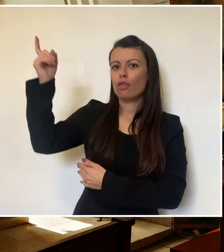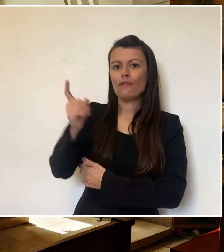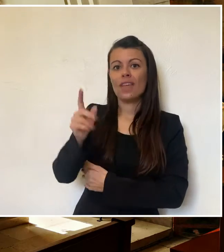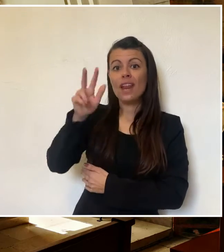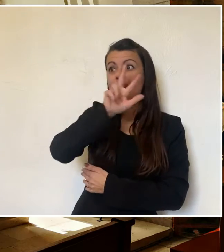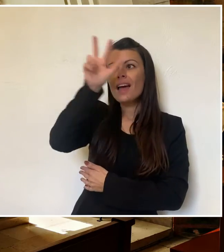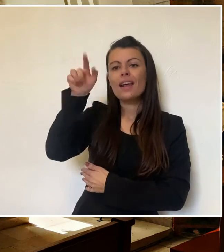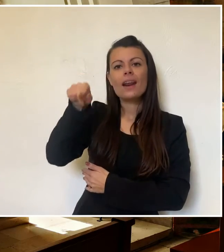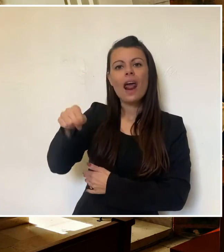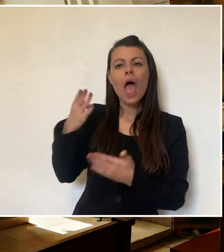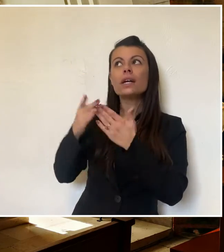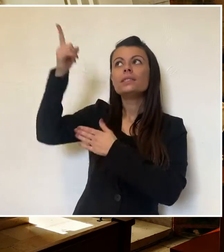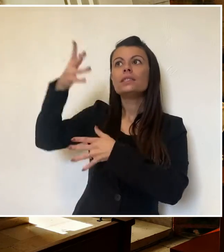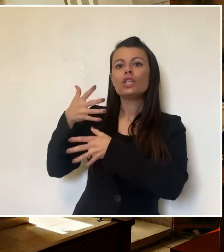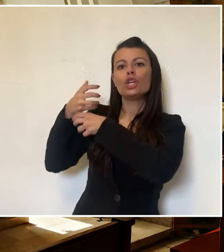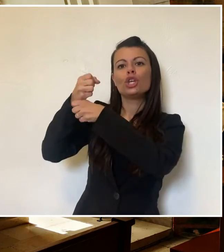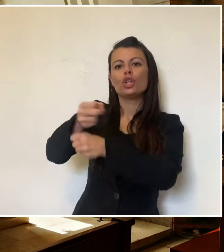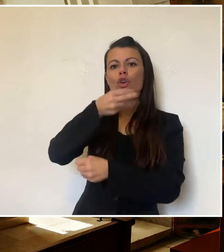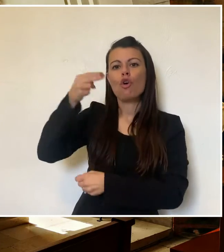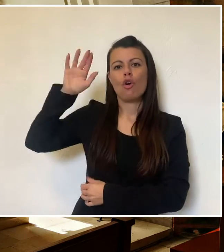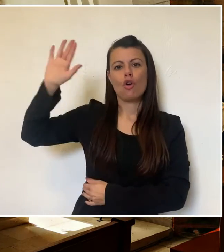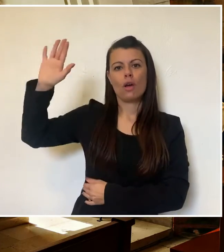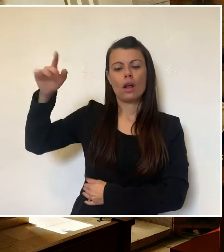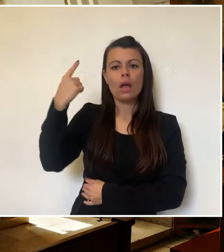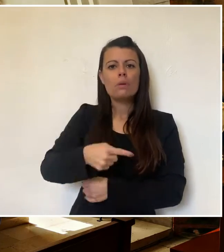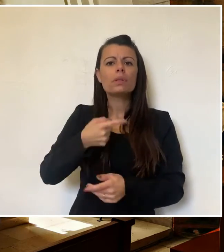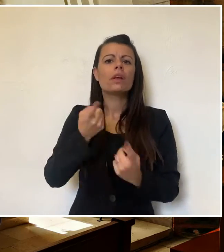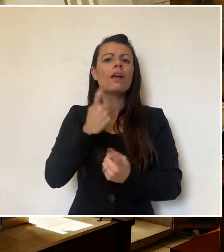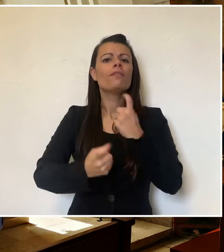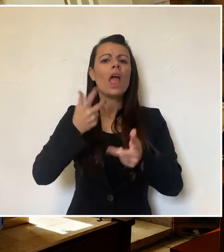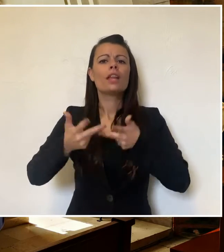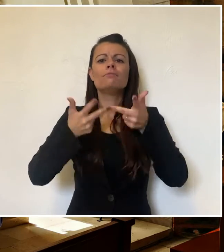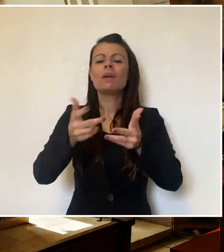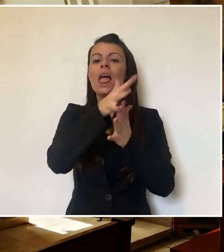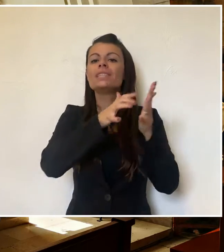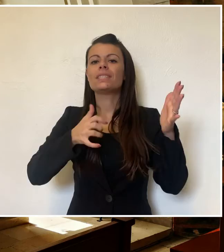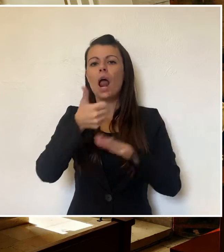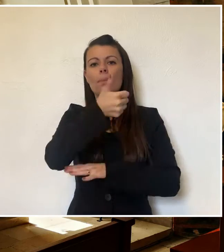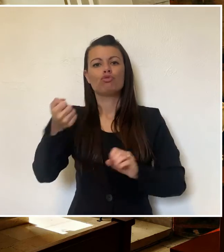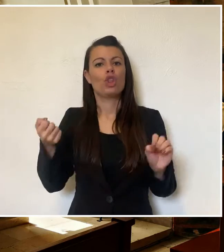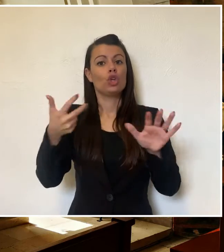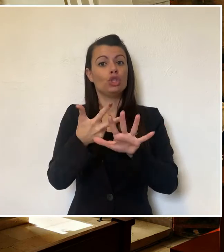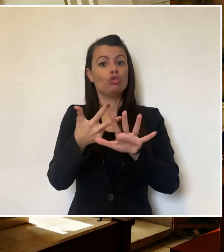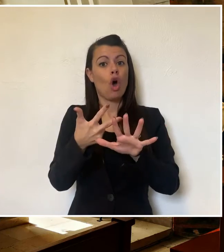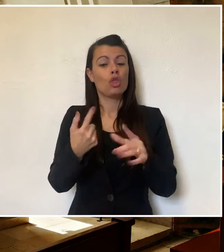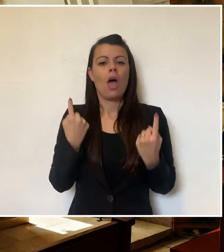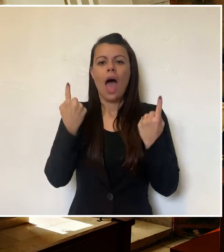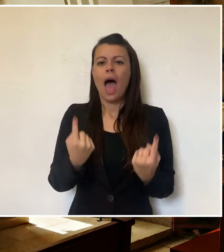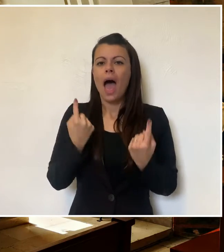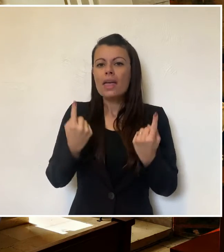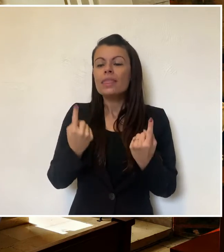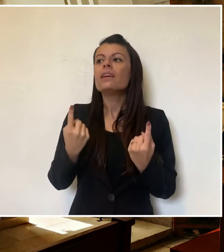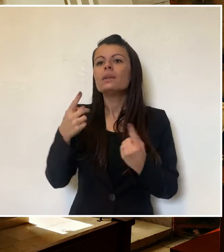Sono parole di un Salmo, il Salmo 118, che attendeva la venuta finale del Messia, del